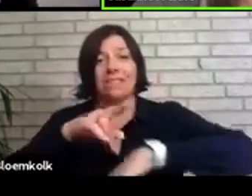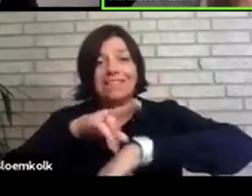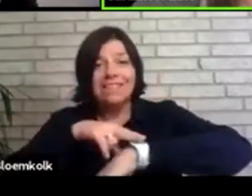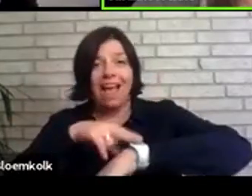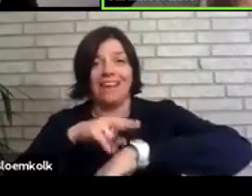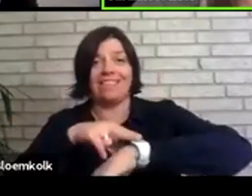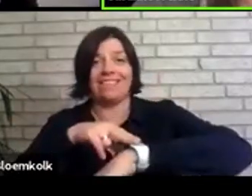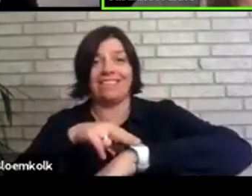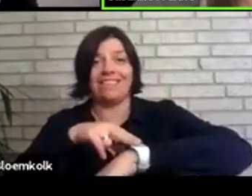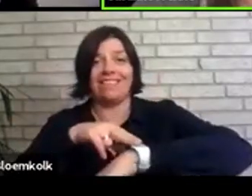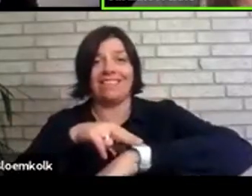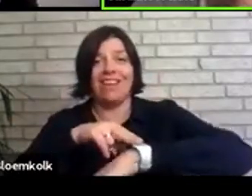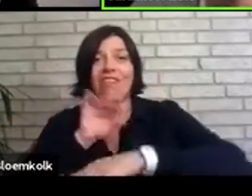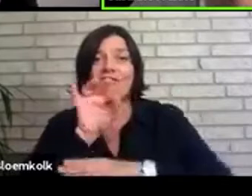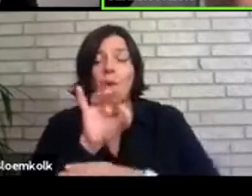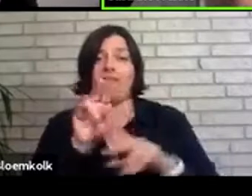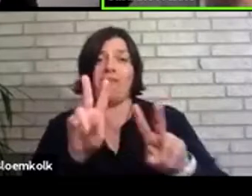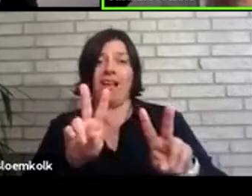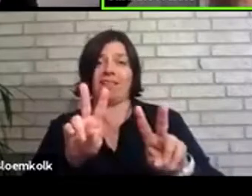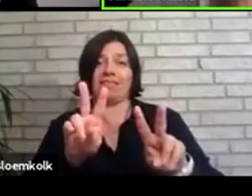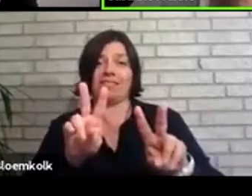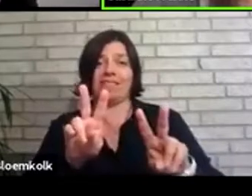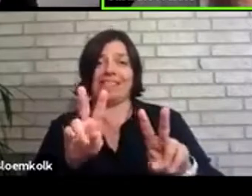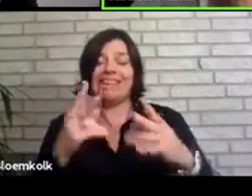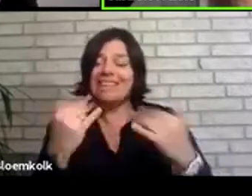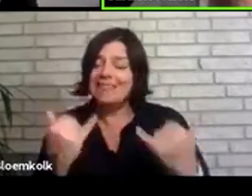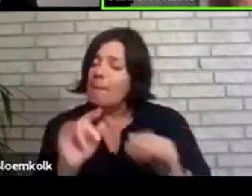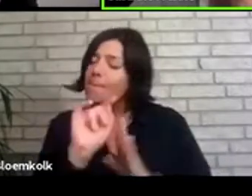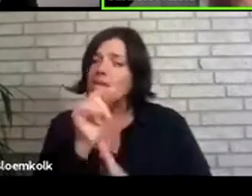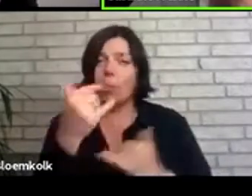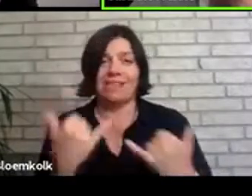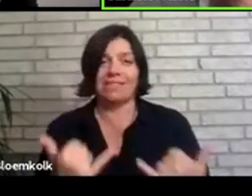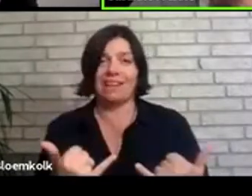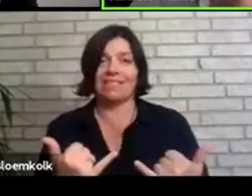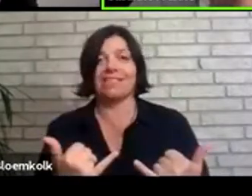Dialog. Gerade jetzt, wo wir